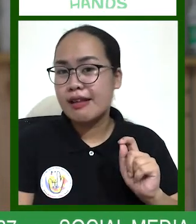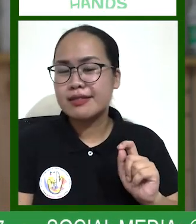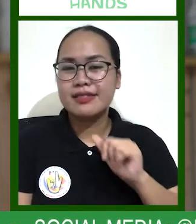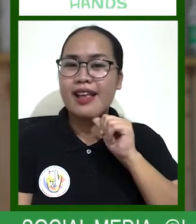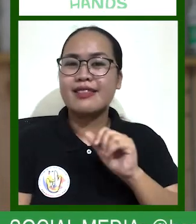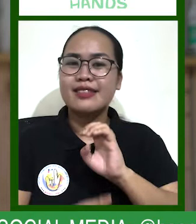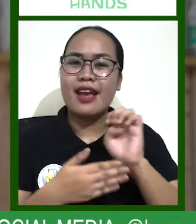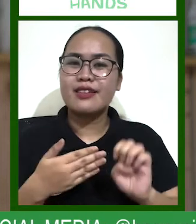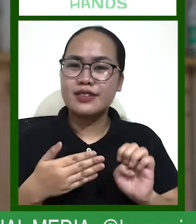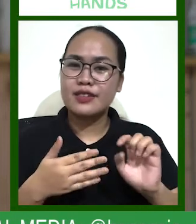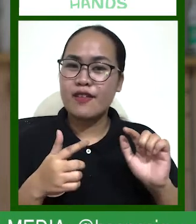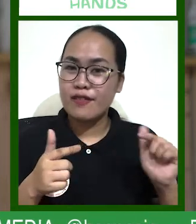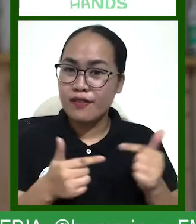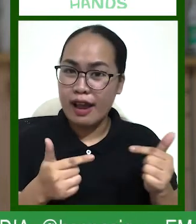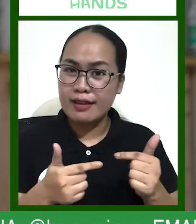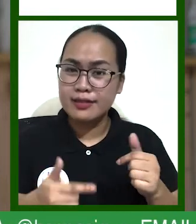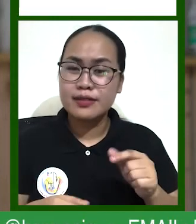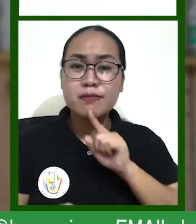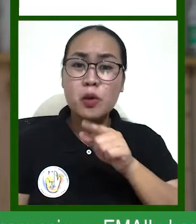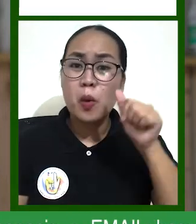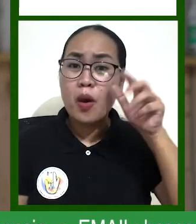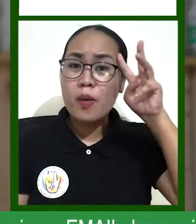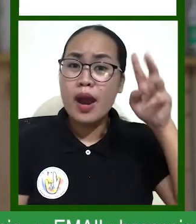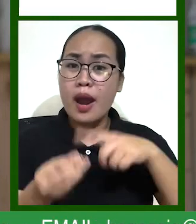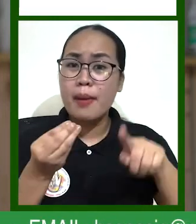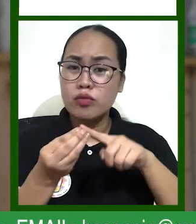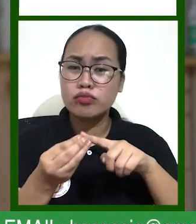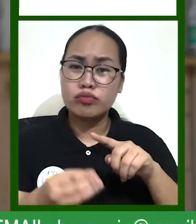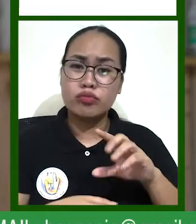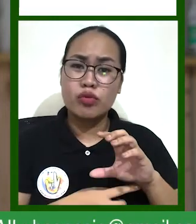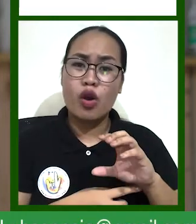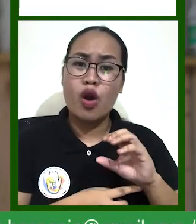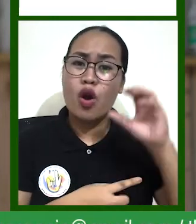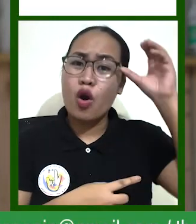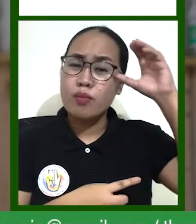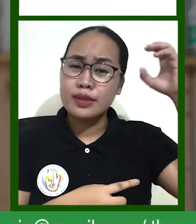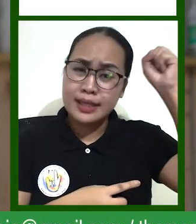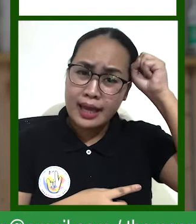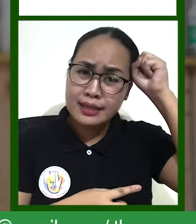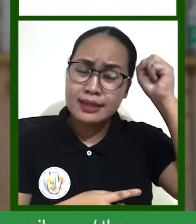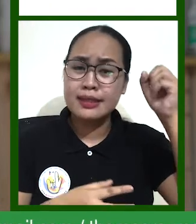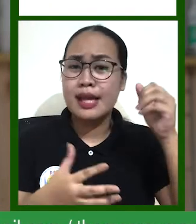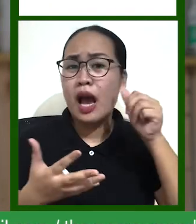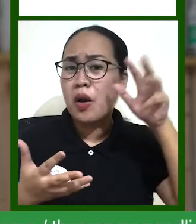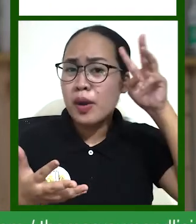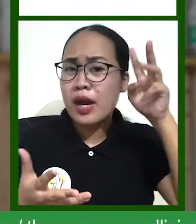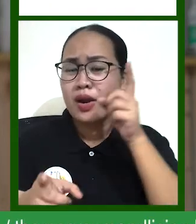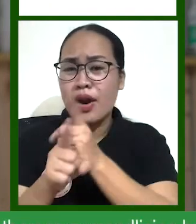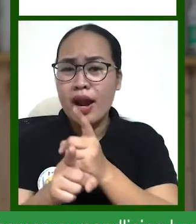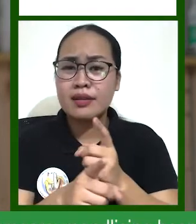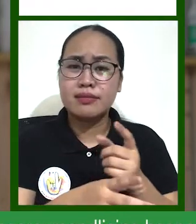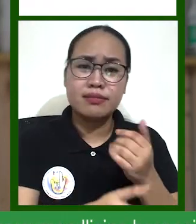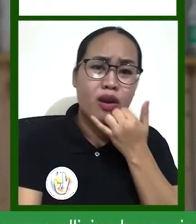And of course, no, ang common sense, no? Alam naman po natin eh, 'di ba, what is right and wrong, 'di ba? Huwag na tayo sa wrong, doon muna tayo sa